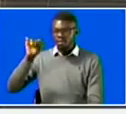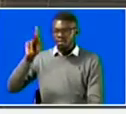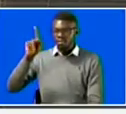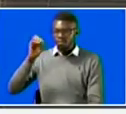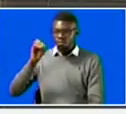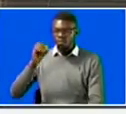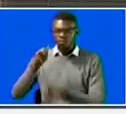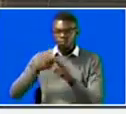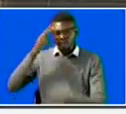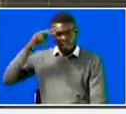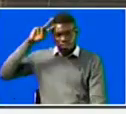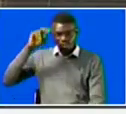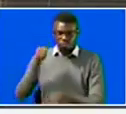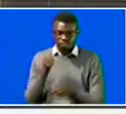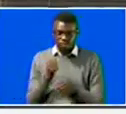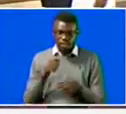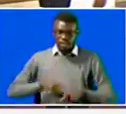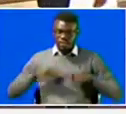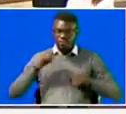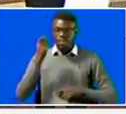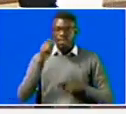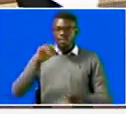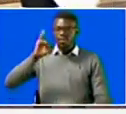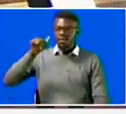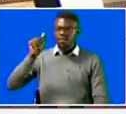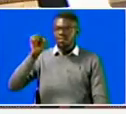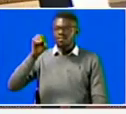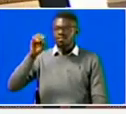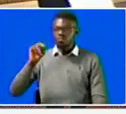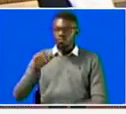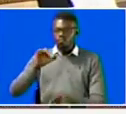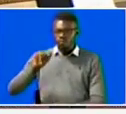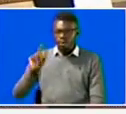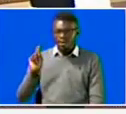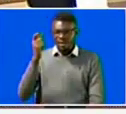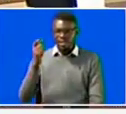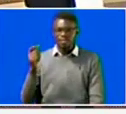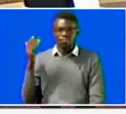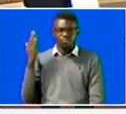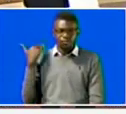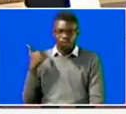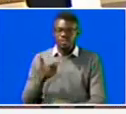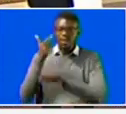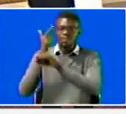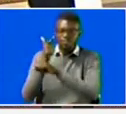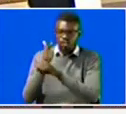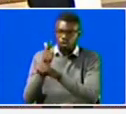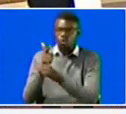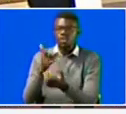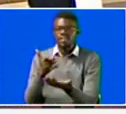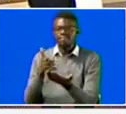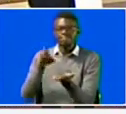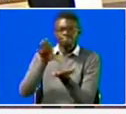hapa Kenya. Of course Jason ni Mkenya na tumekuwa tuna shoot video ya our upcoming collaboration